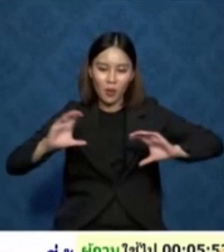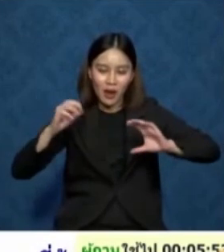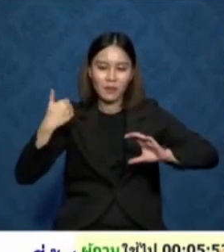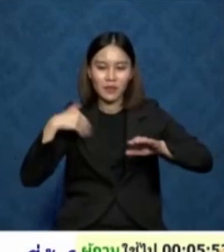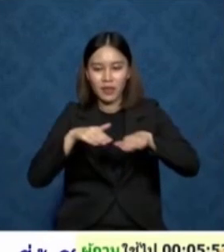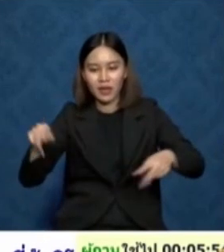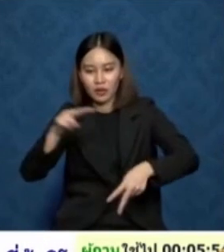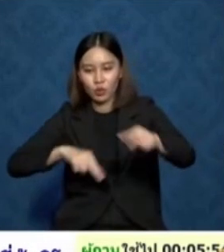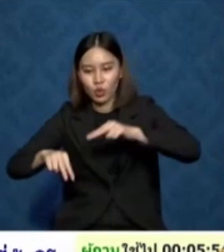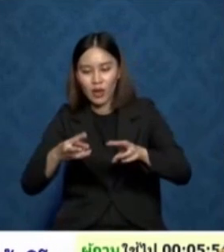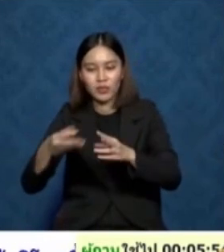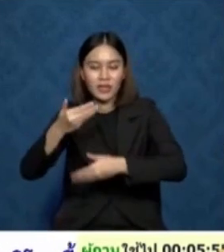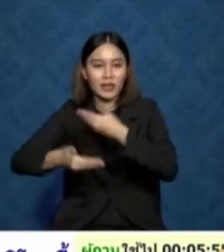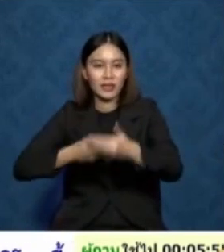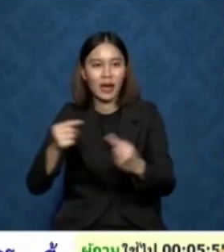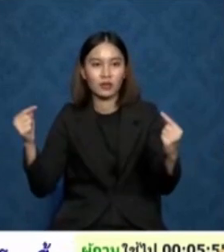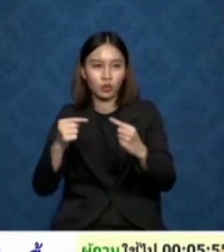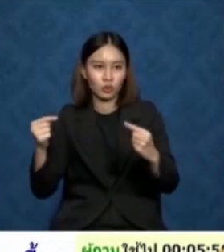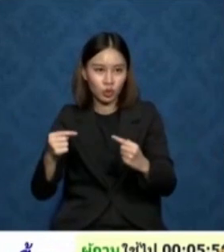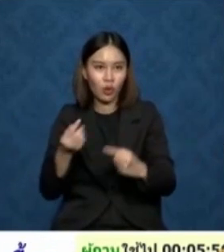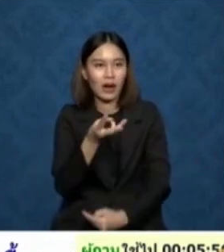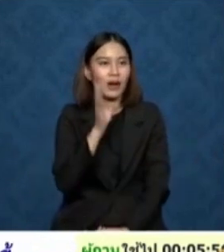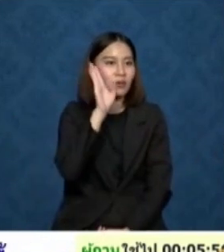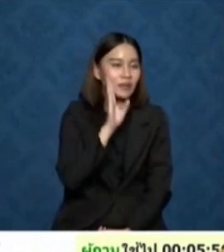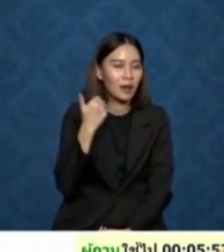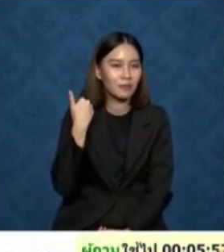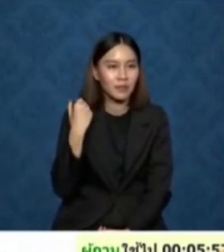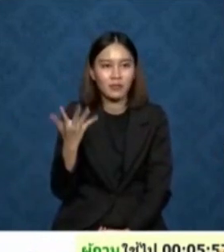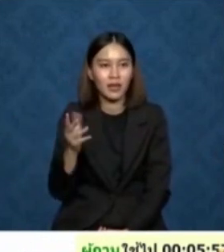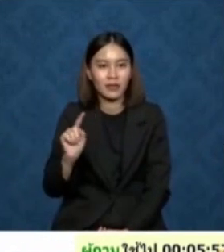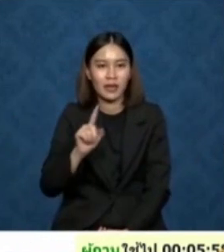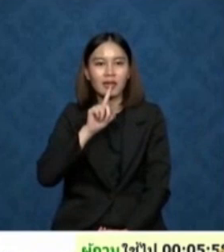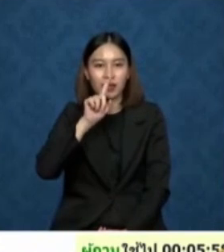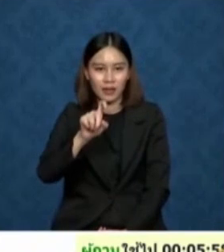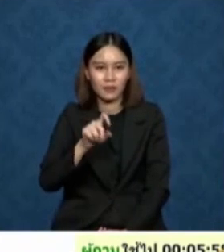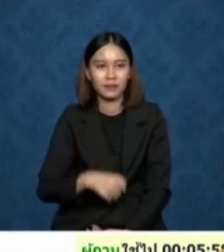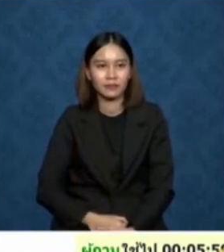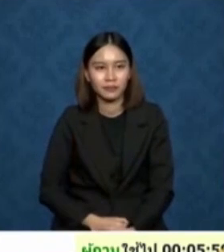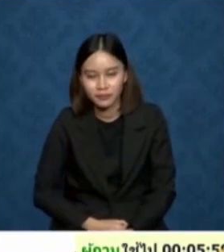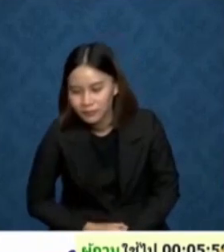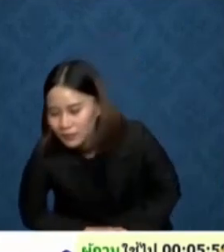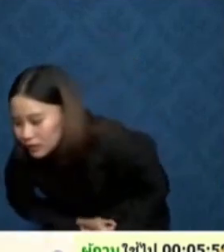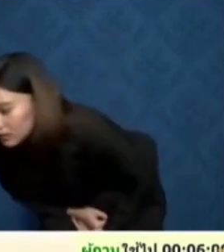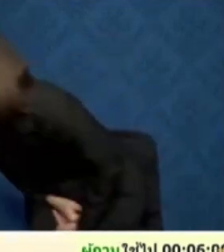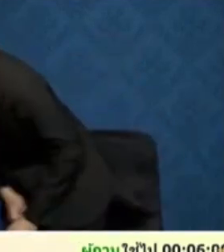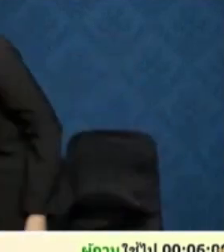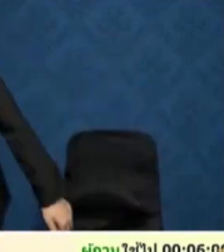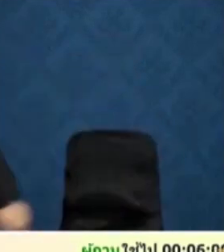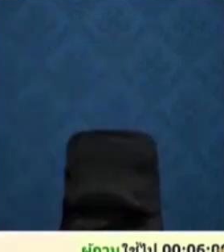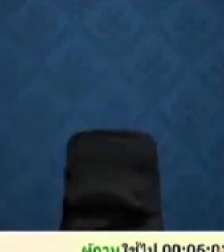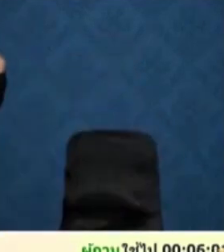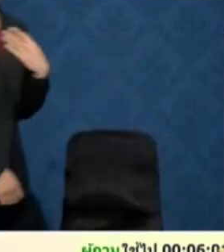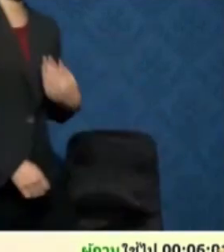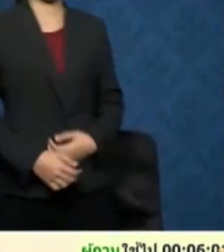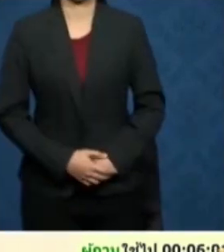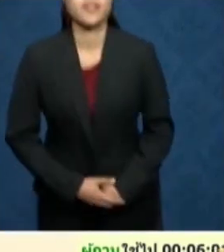มลาคาขายขาสารให้สอดค้องกับราคาเข้าเปลึกหรอไม่อย่ไรขอทราบรายละเอียดด้ครับขบผ mots